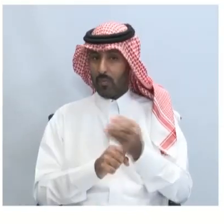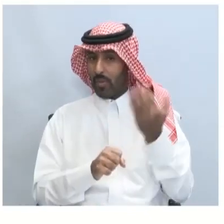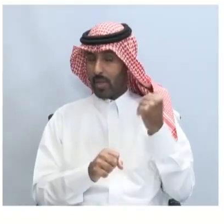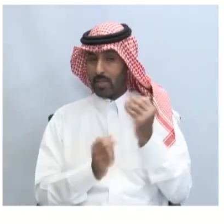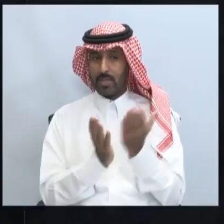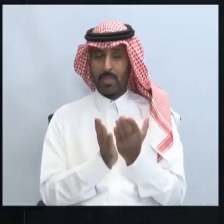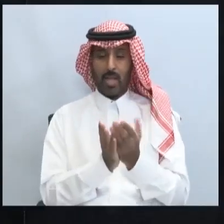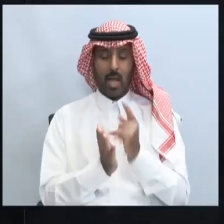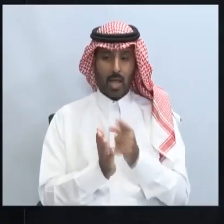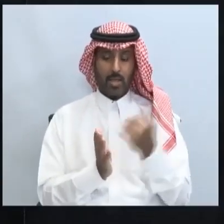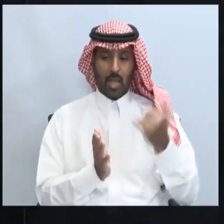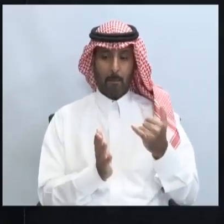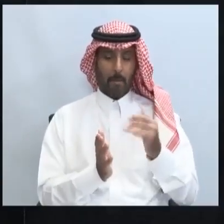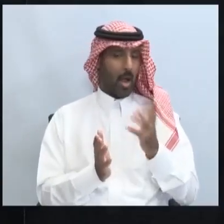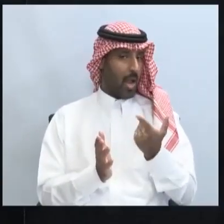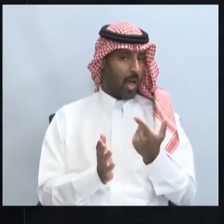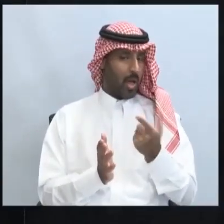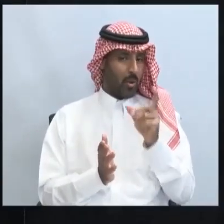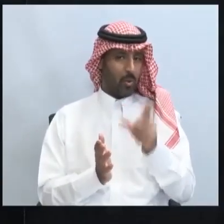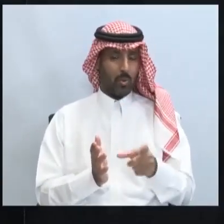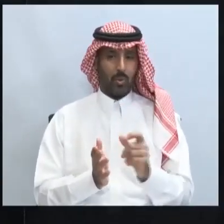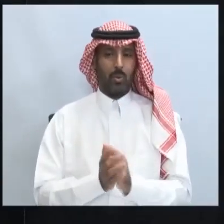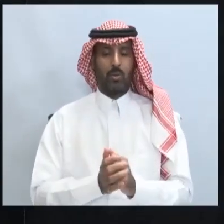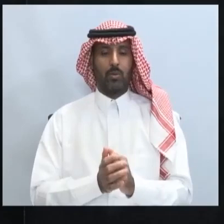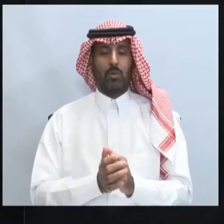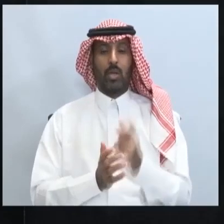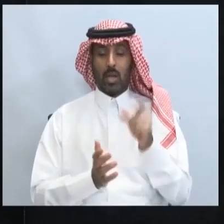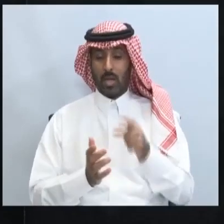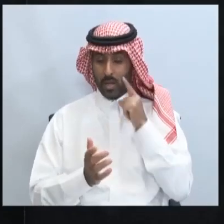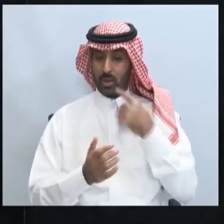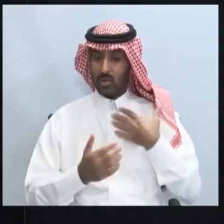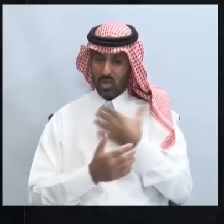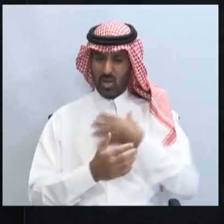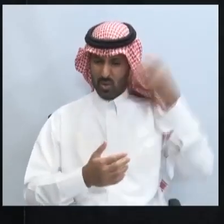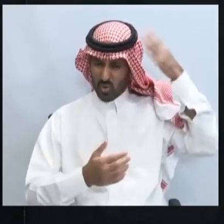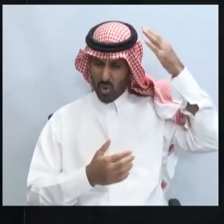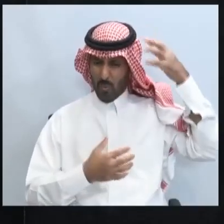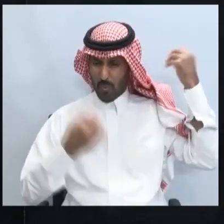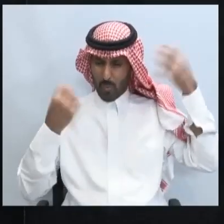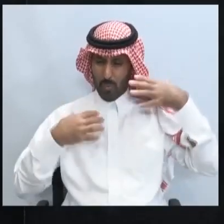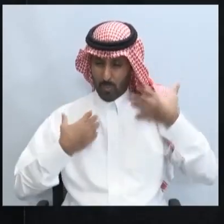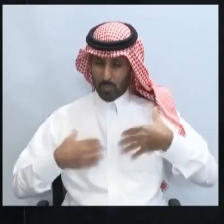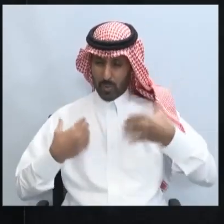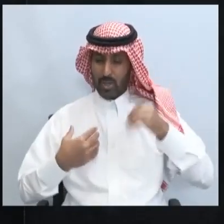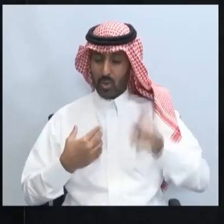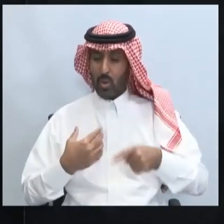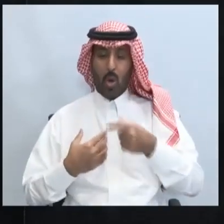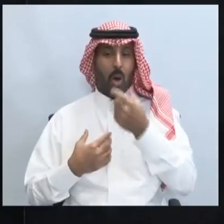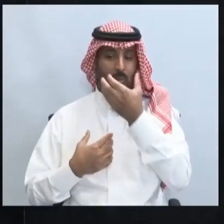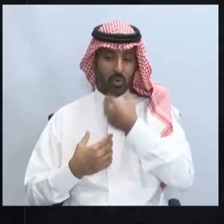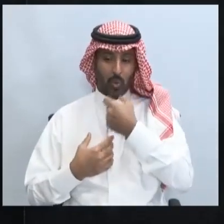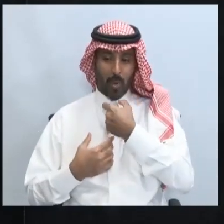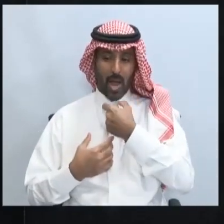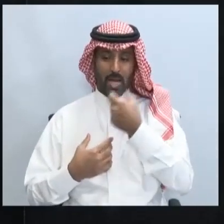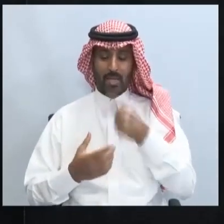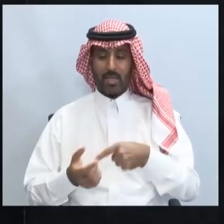الدرس انني احرص على ماذا احسنتم على الاغتسال كل يوم جمعه احسنتم بارك